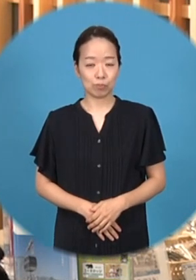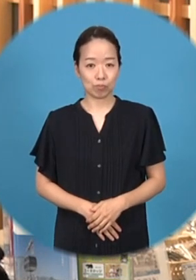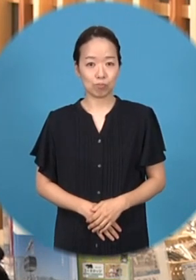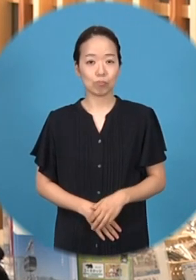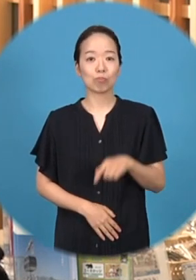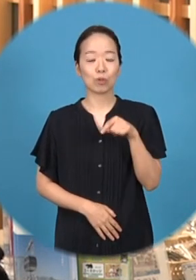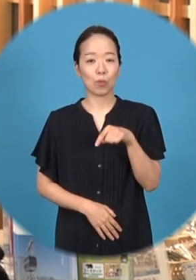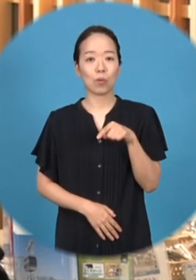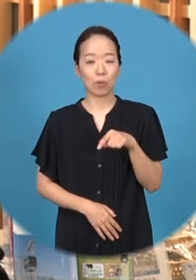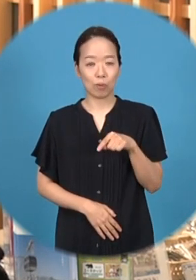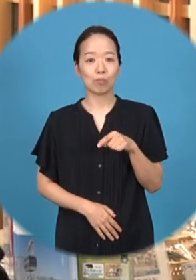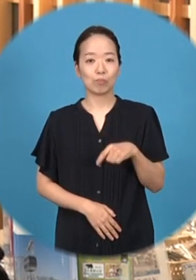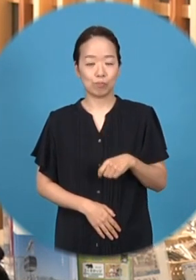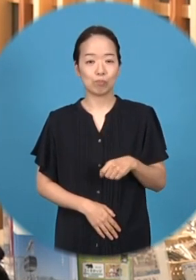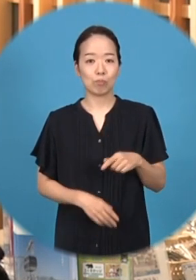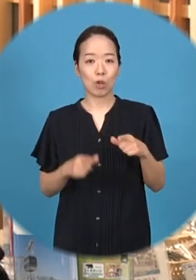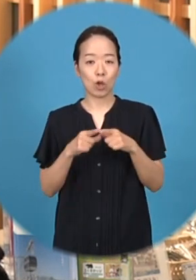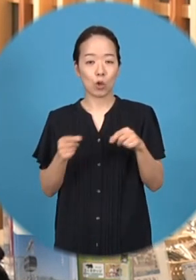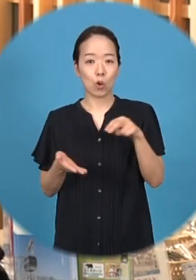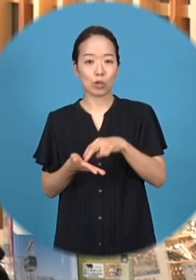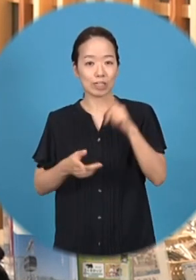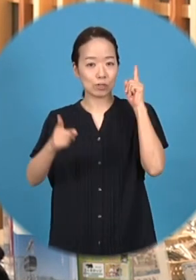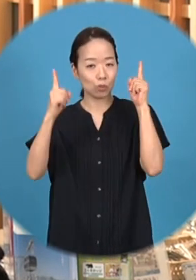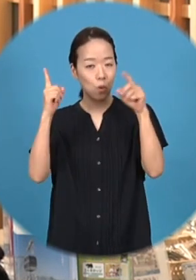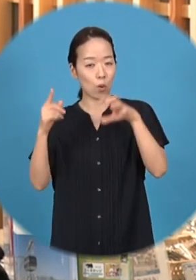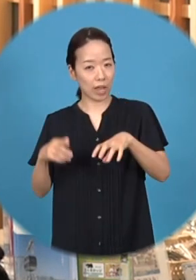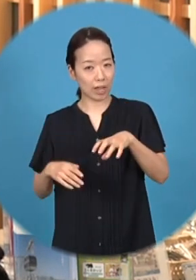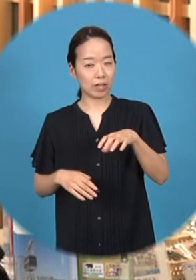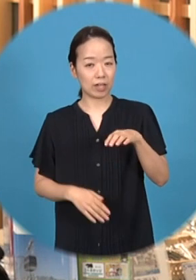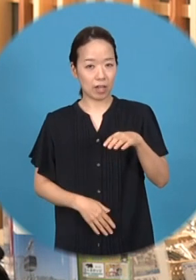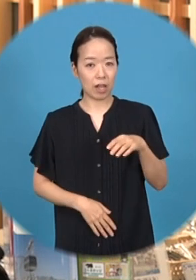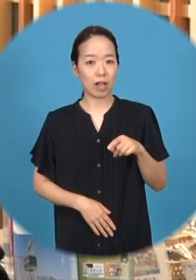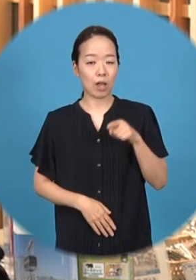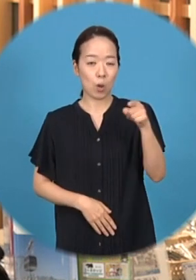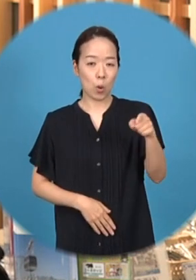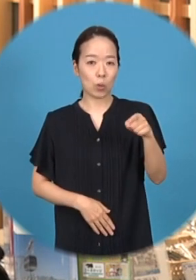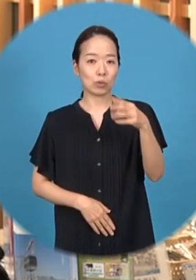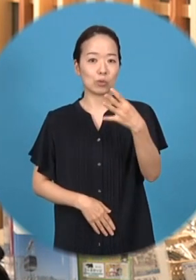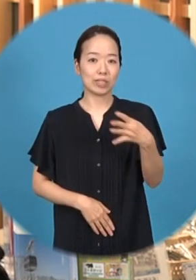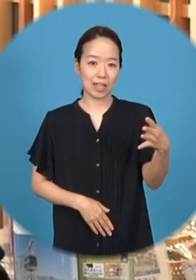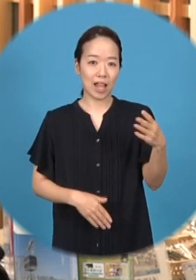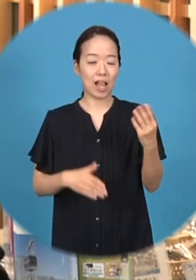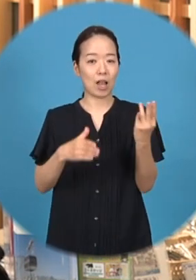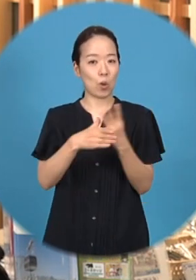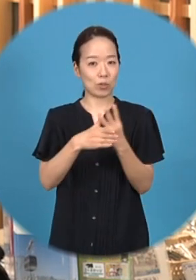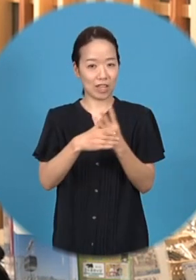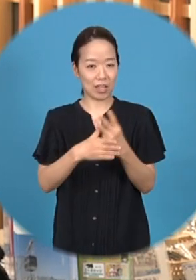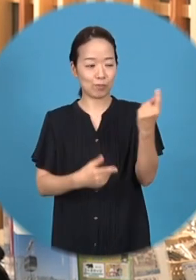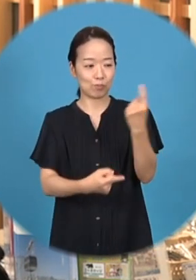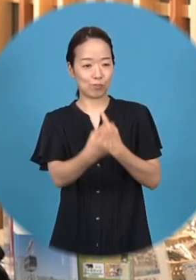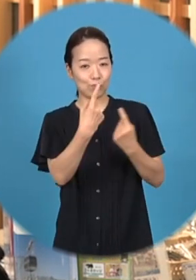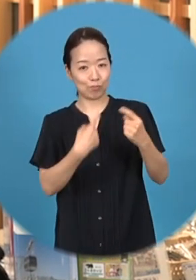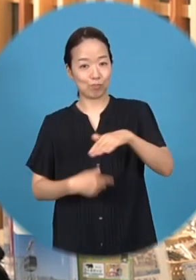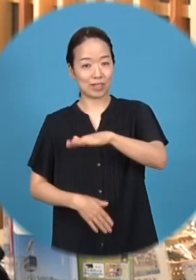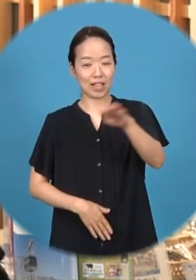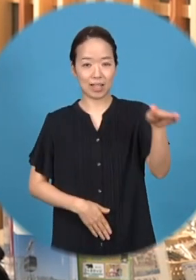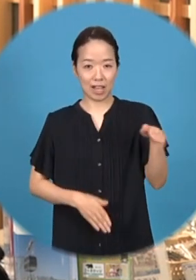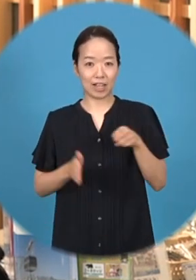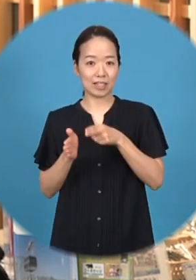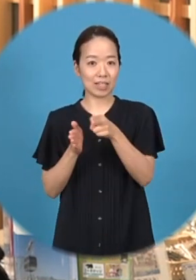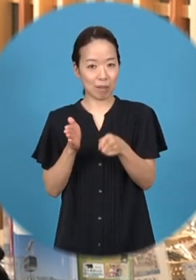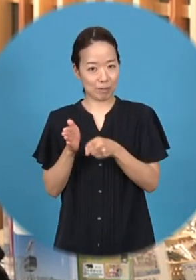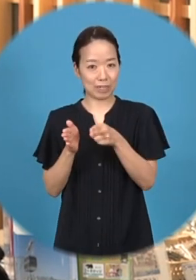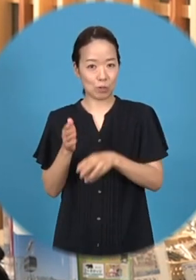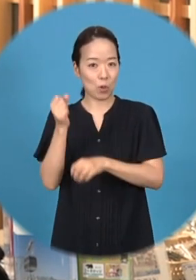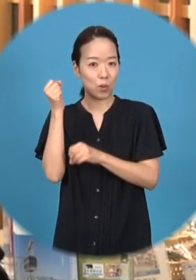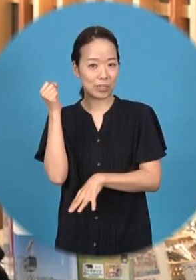センターは中部山岳国立公園や奥飛騨温泉郷に訪れる皆様の旅の